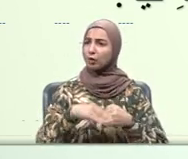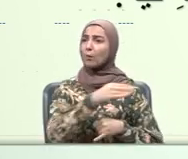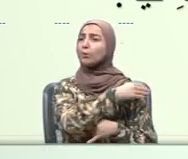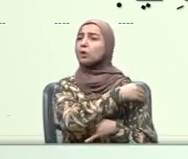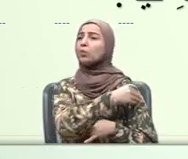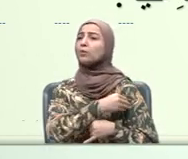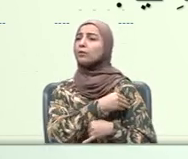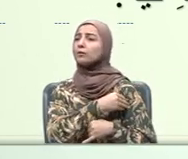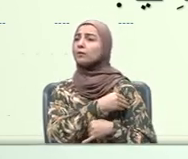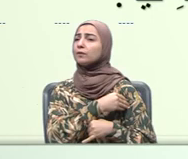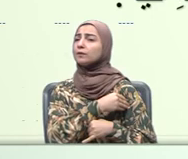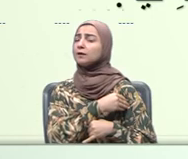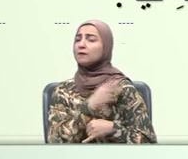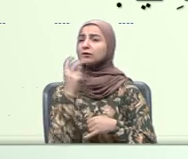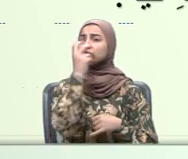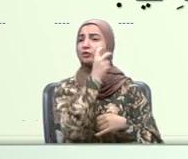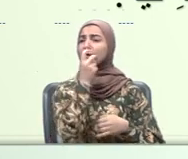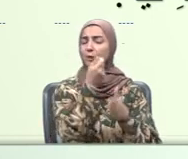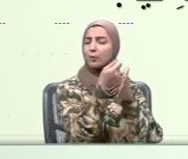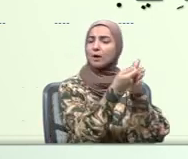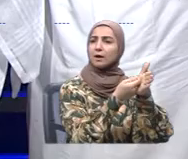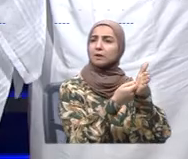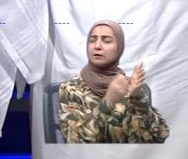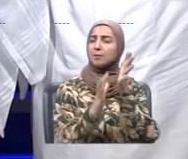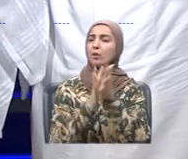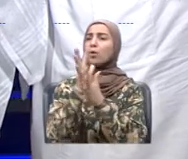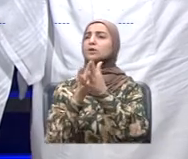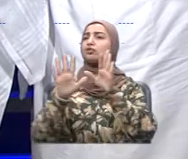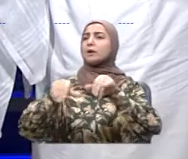إنتاجك الشفهي والكتابي. نبدأ